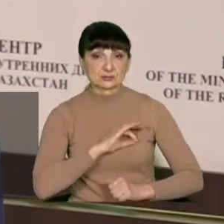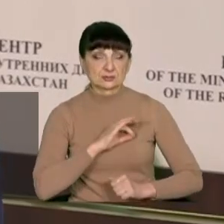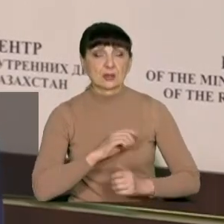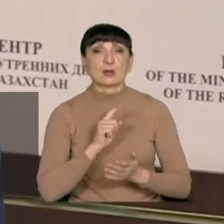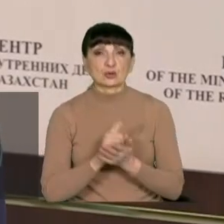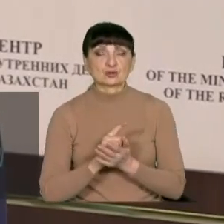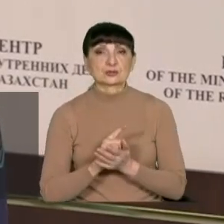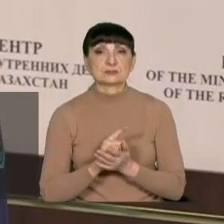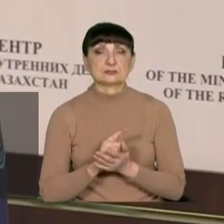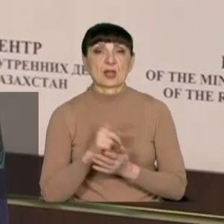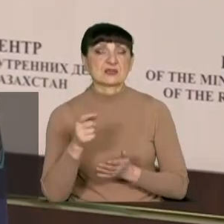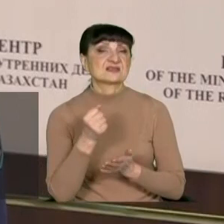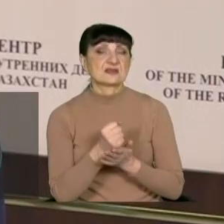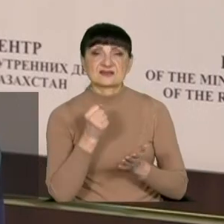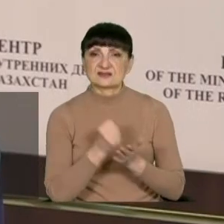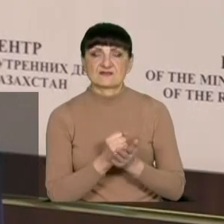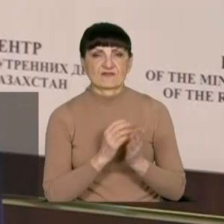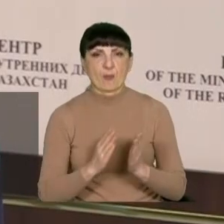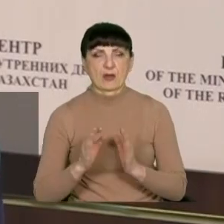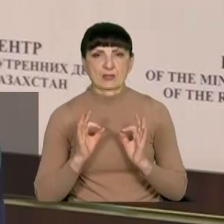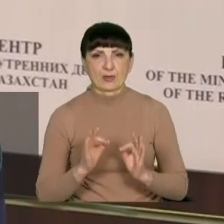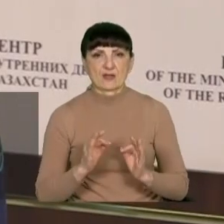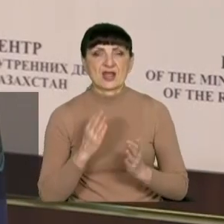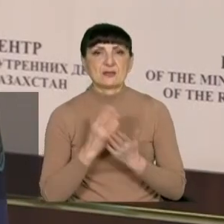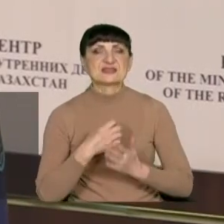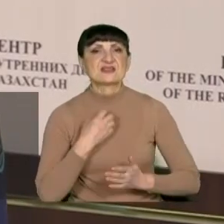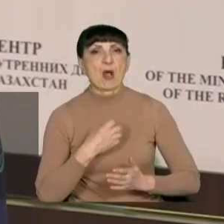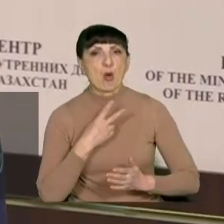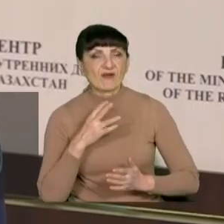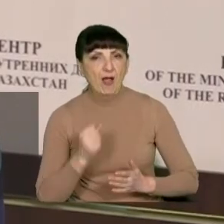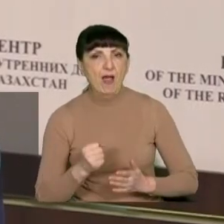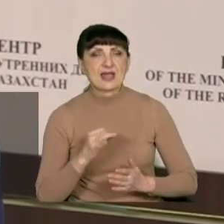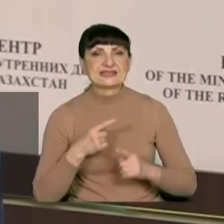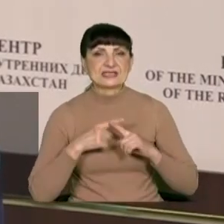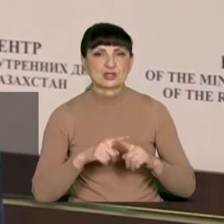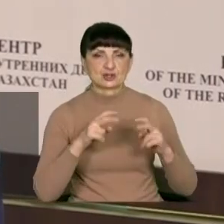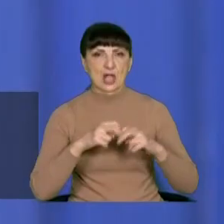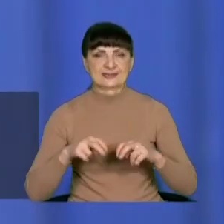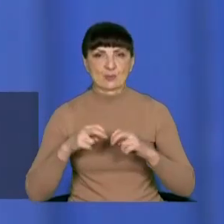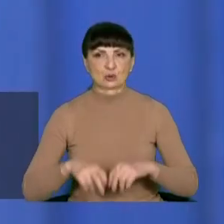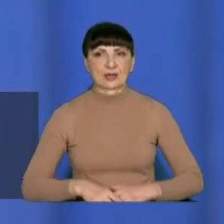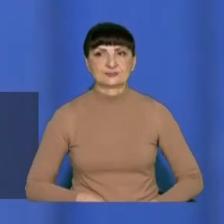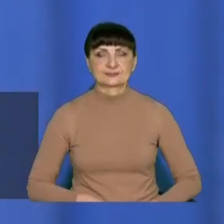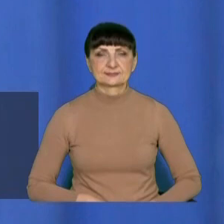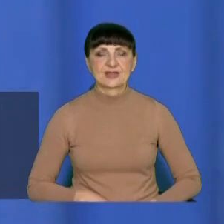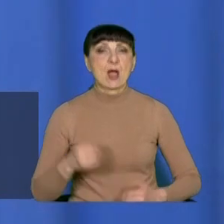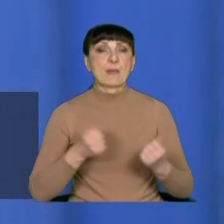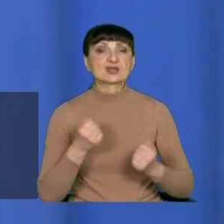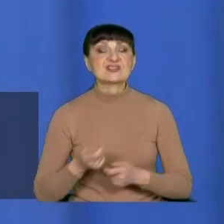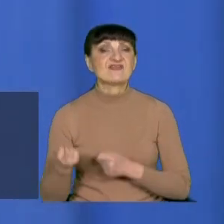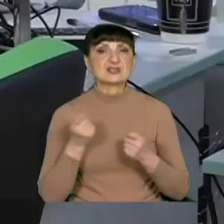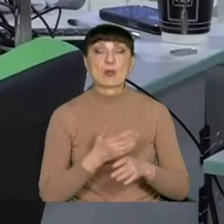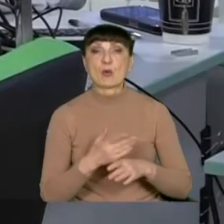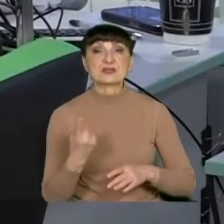то есть транспортные средства должны быть зарегистрированы в установленном порядке, иметь страховой полис, а также технический осмотр транспортных средств. Транспортные средства, ввезенные